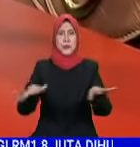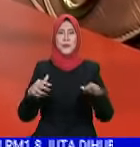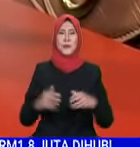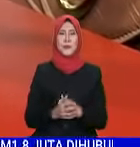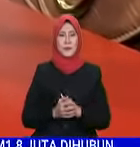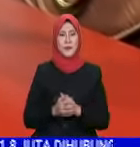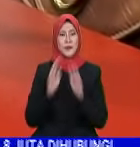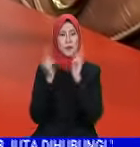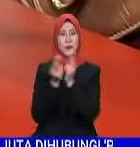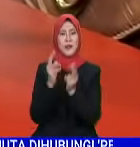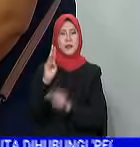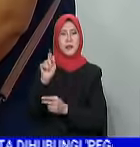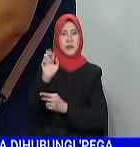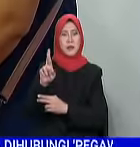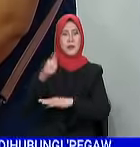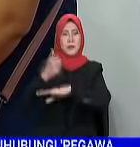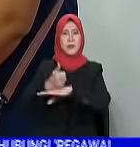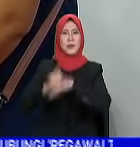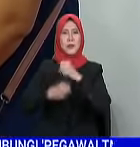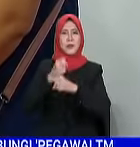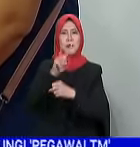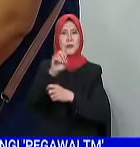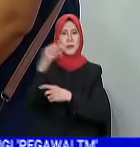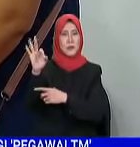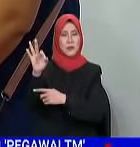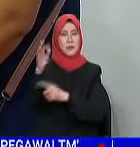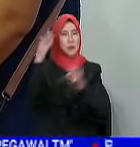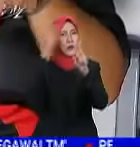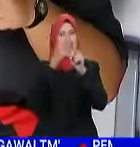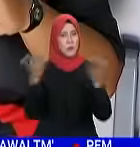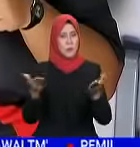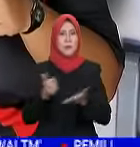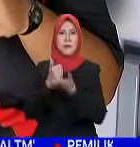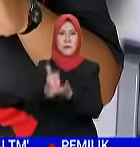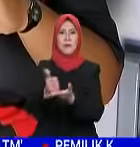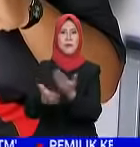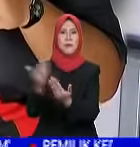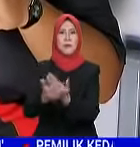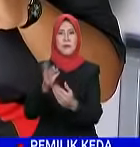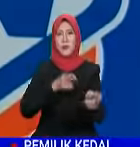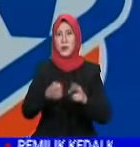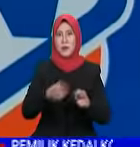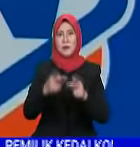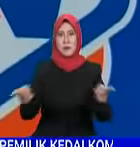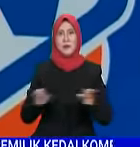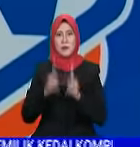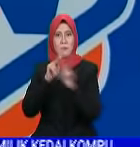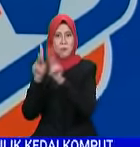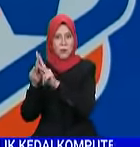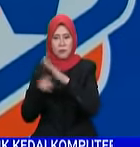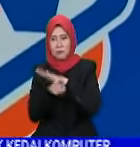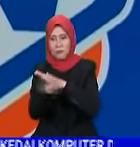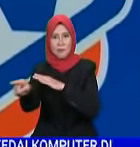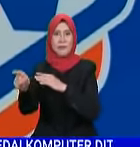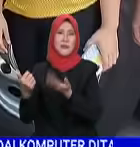Unit Mekar JPN Sarawak ditubuhkan pada tahun 2019 bertujuan membantu memudahkan urusan penduduk di kawasan luar bandar dan